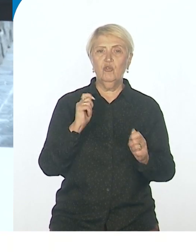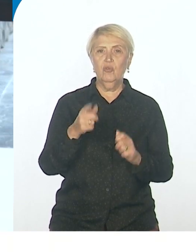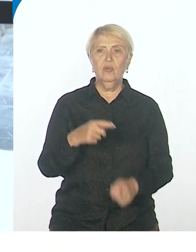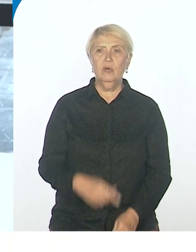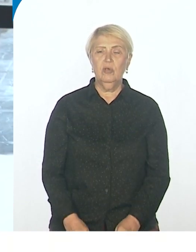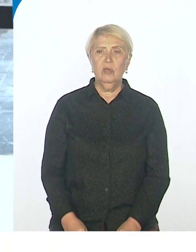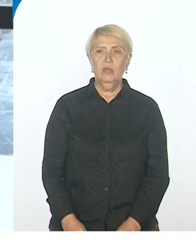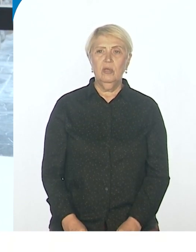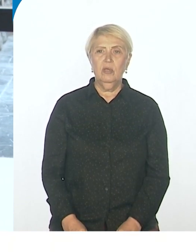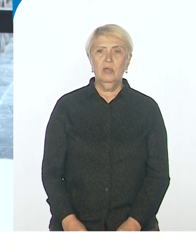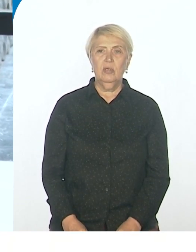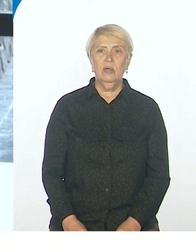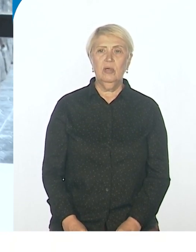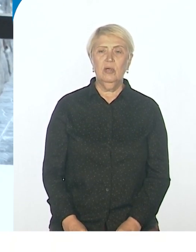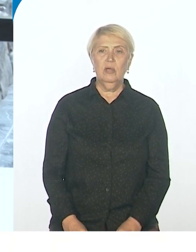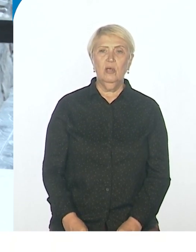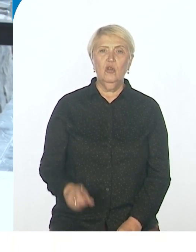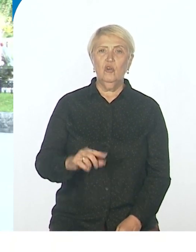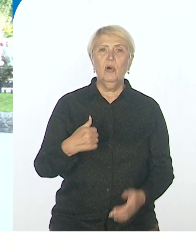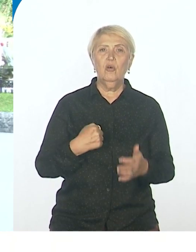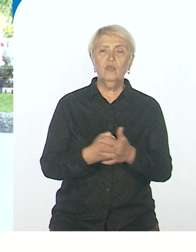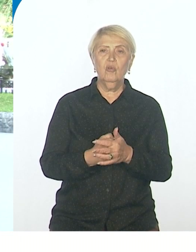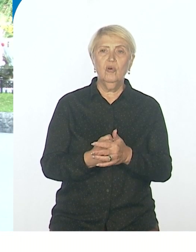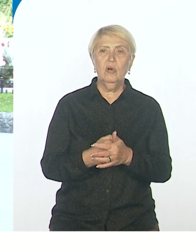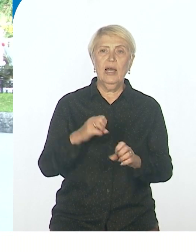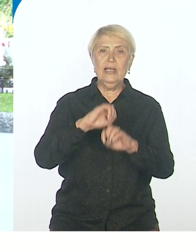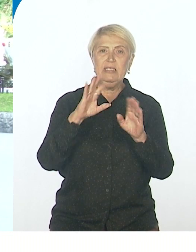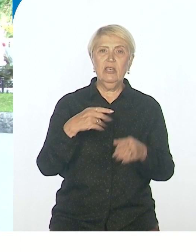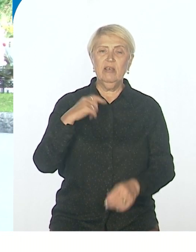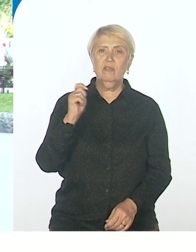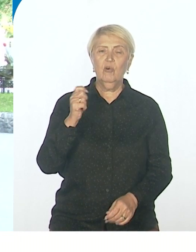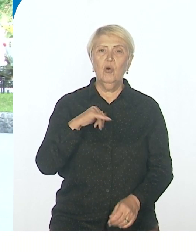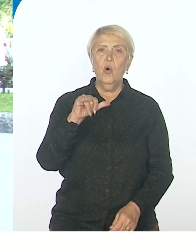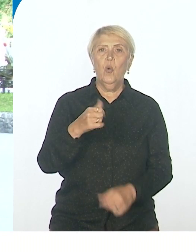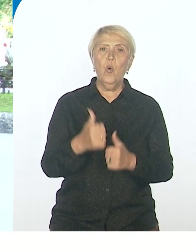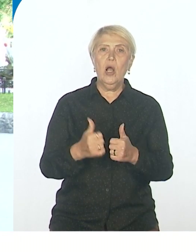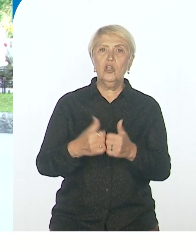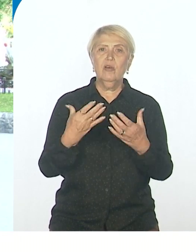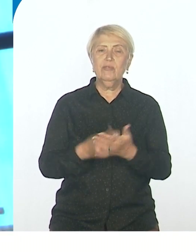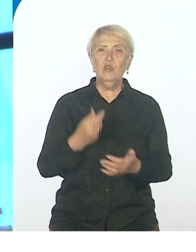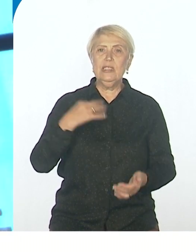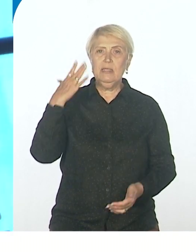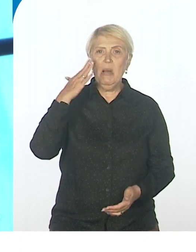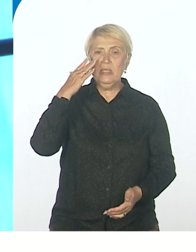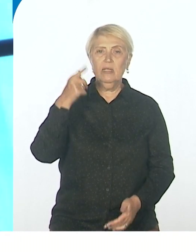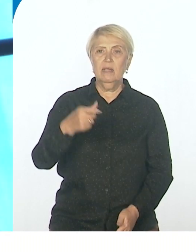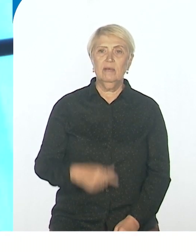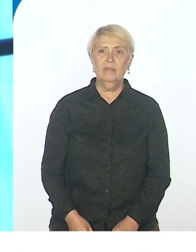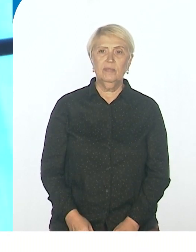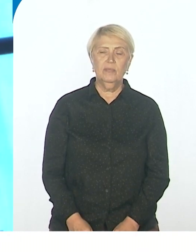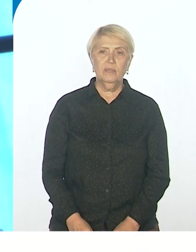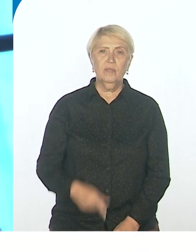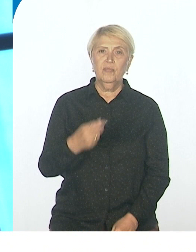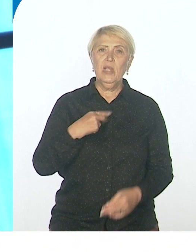еще малиновым, благовесту, водосвятному звону. У каждого свой смысл, в том числе у погребального. Не зря он